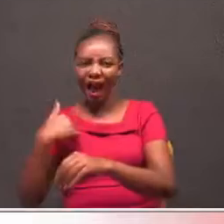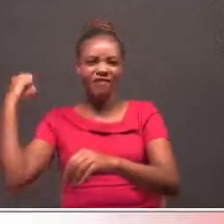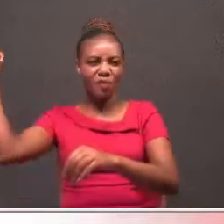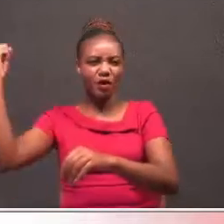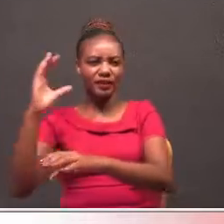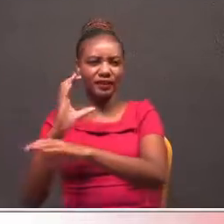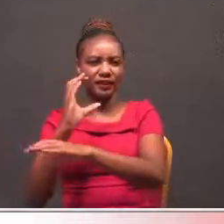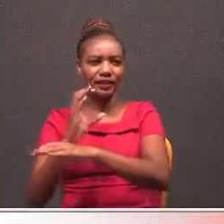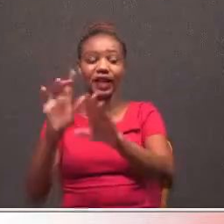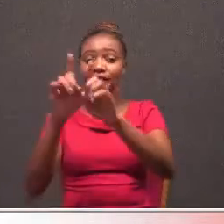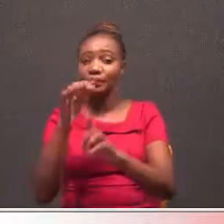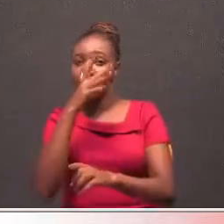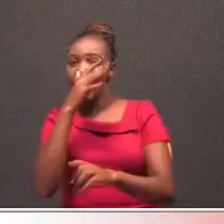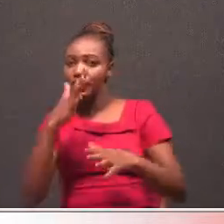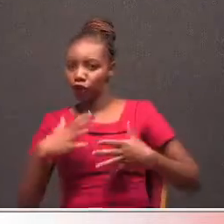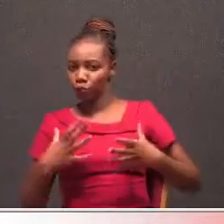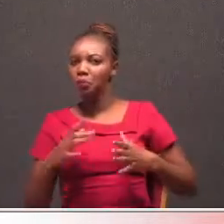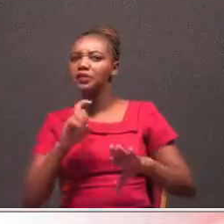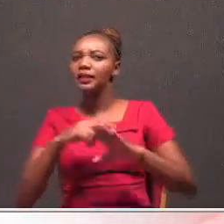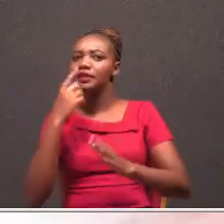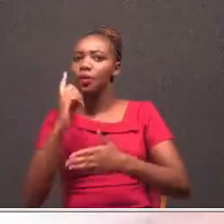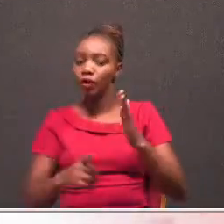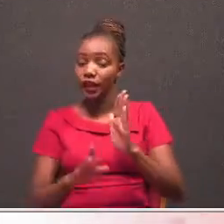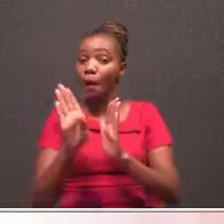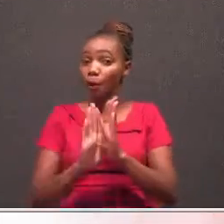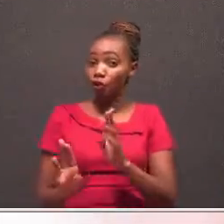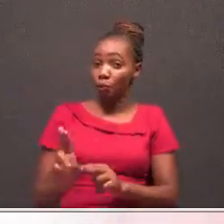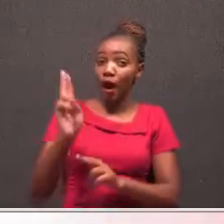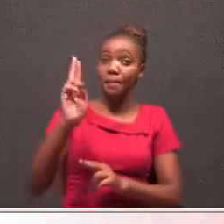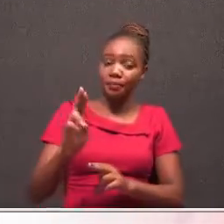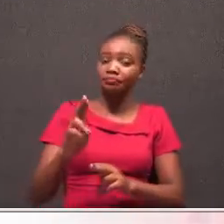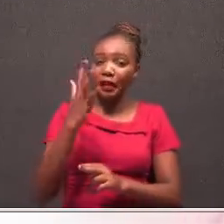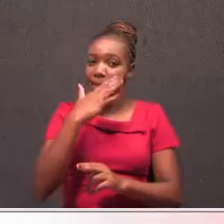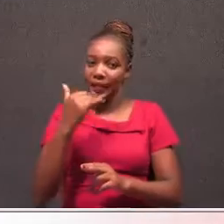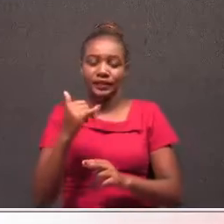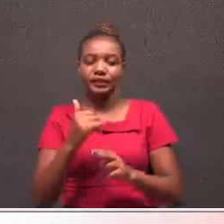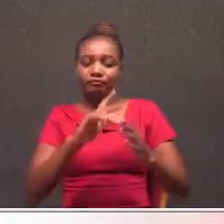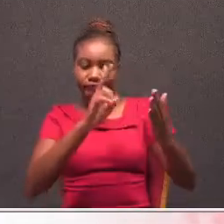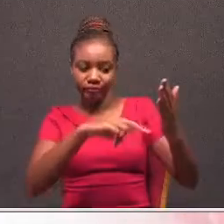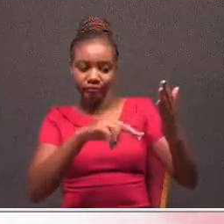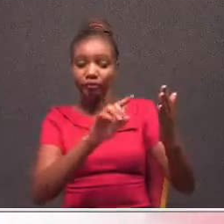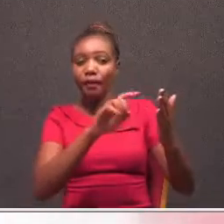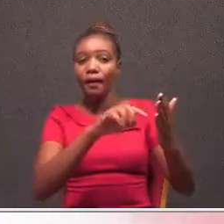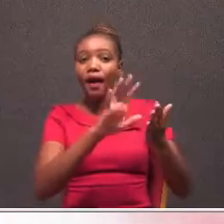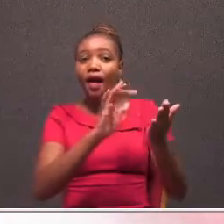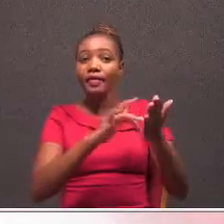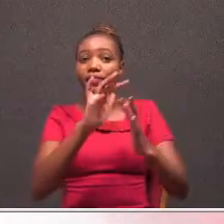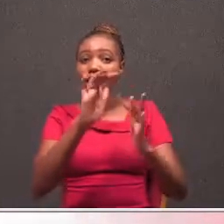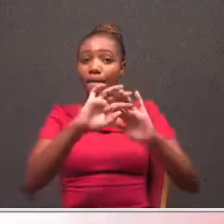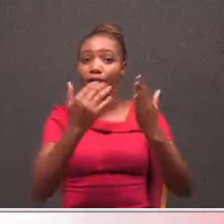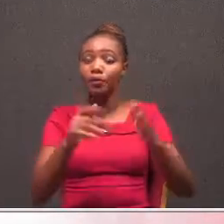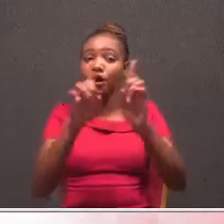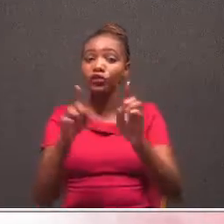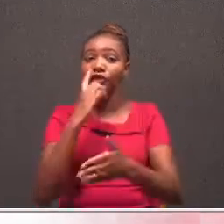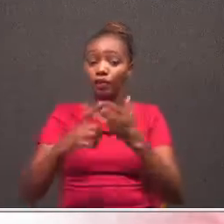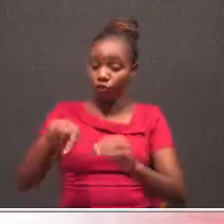na kuwadanganya waumini kwa kudai kwamba mfumo wa bottom up umeangaziwa kwenye Biblia, anadai kwamba kuna wanasiasa